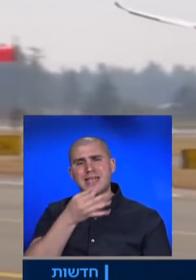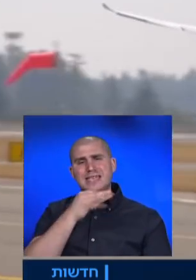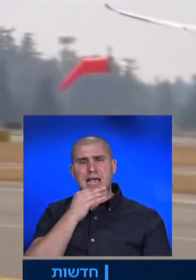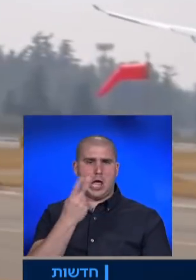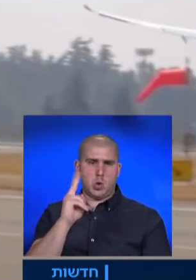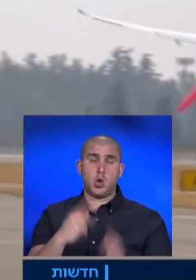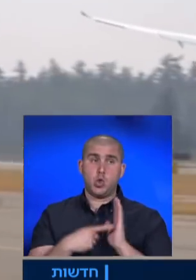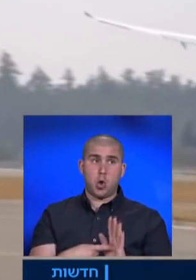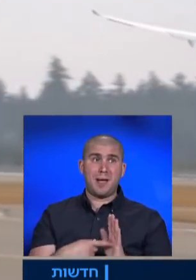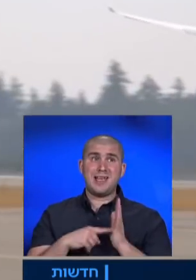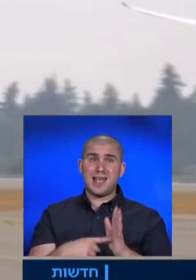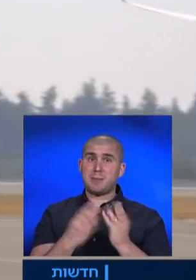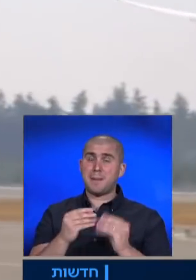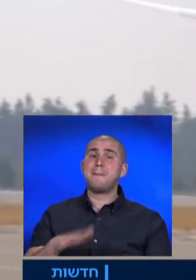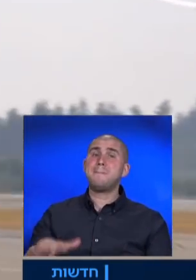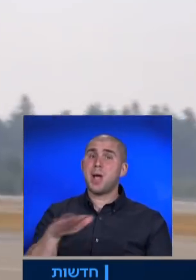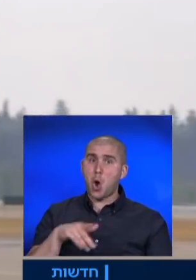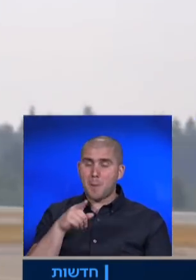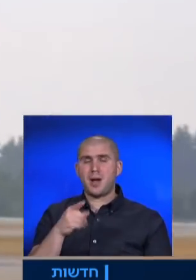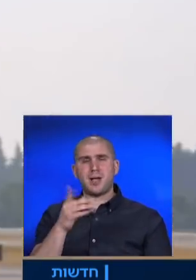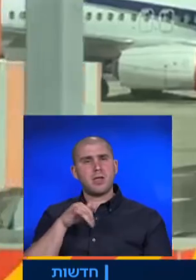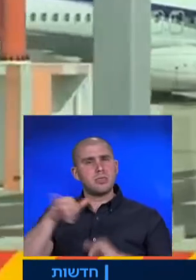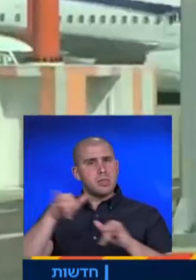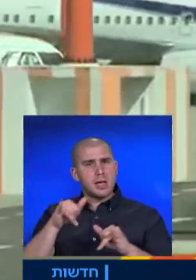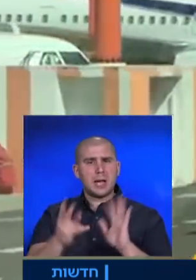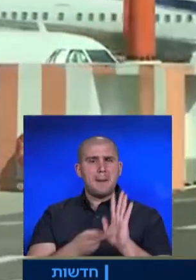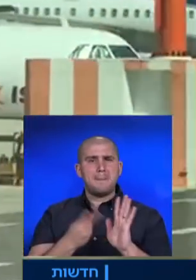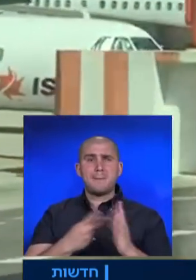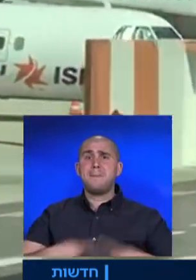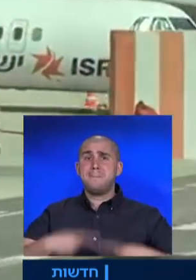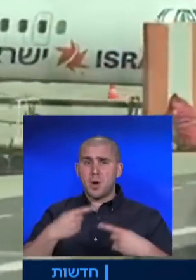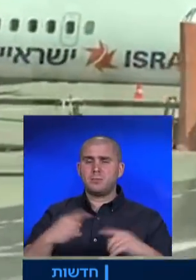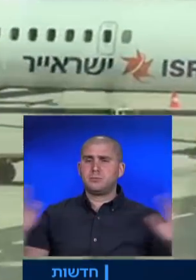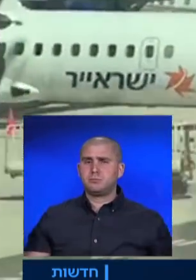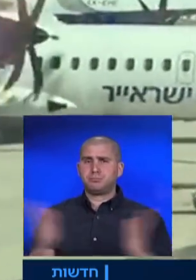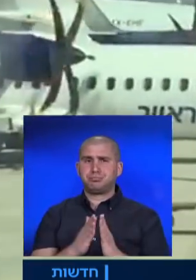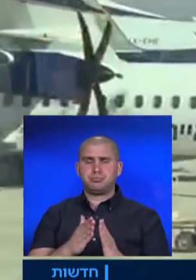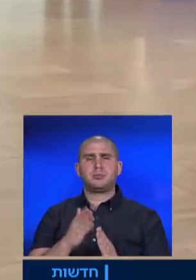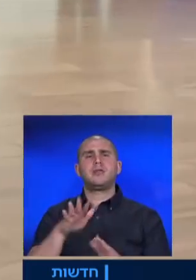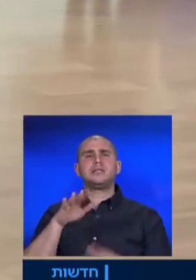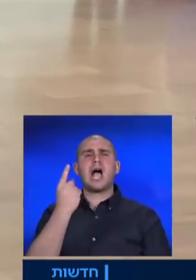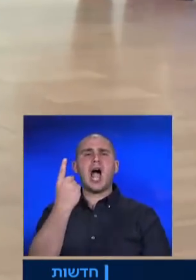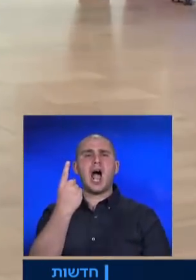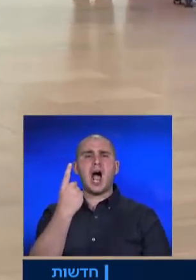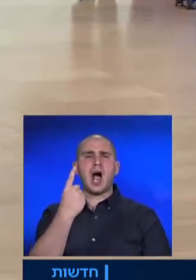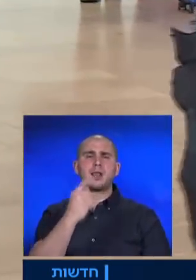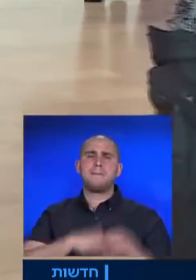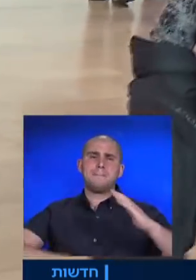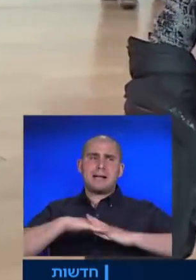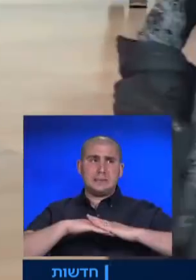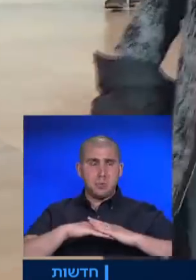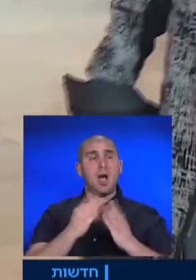רבים באירופה, אליהם היא הייתה טסה לפחות פעמיים ביום, יחתכו במחצית לטיסה אחת לכל היותר. הרבה מאוד